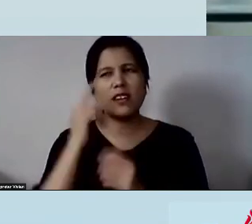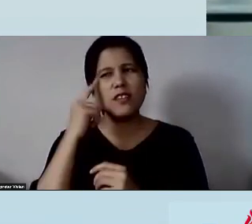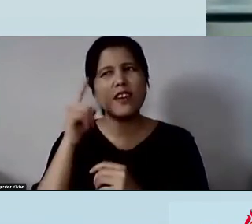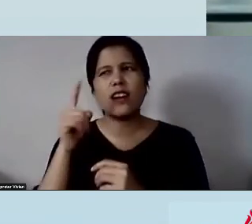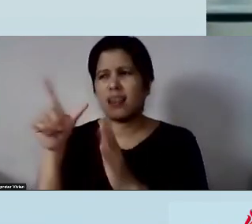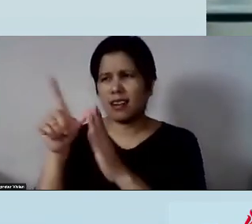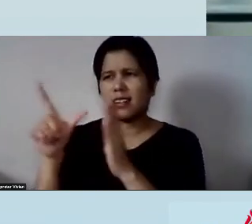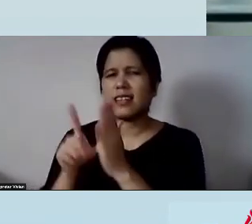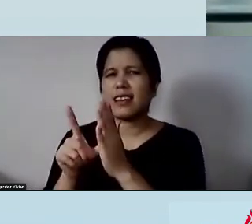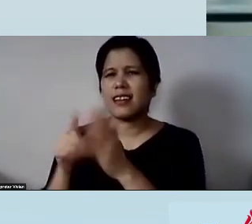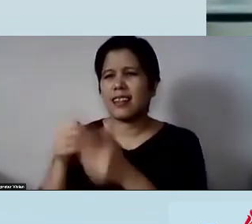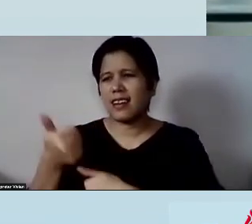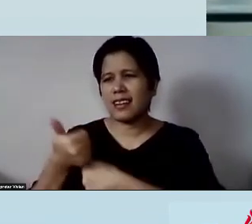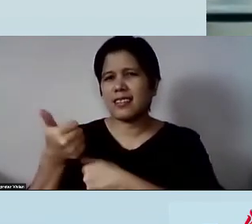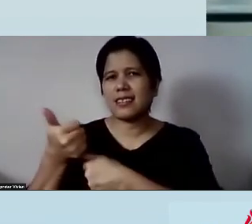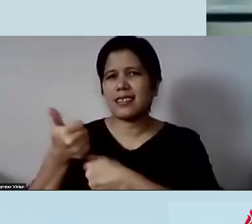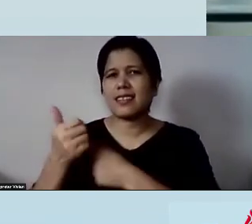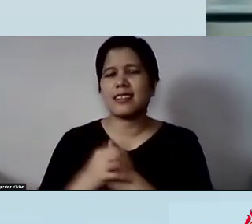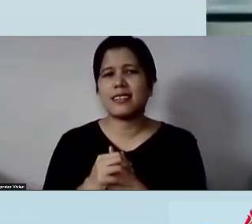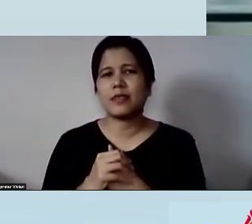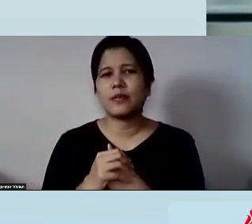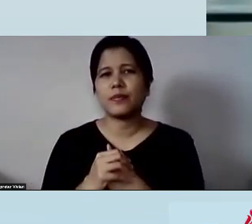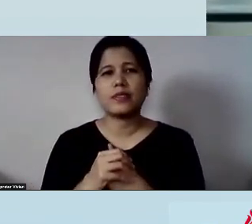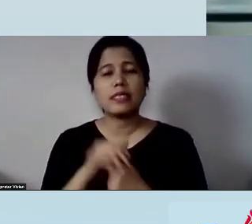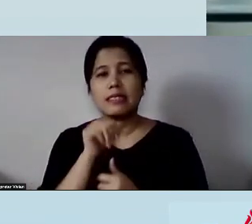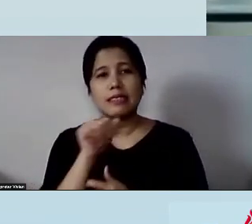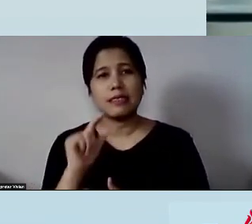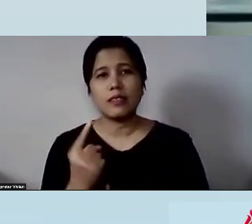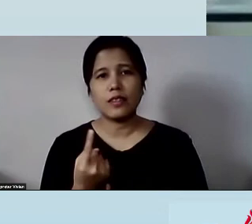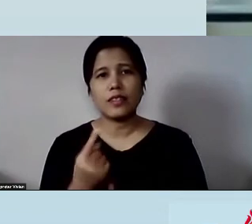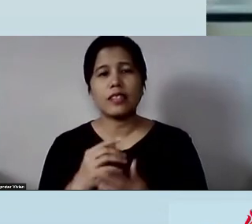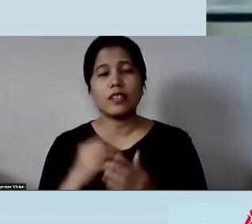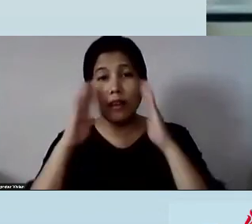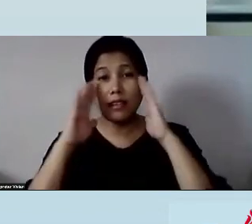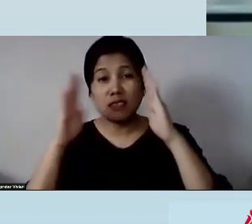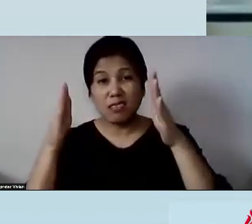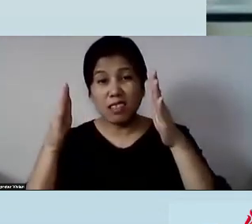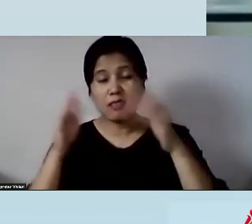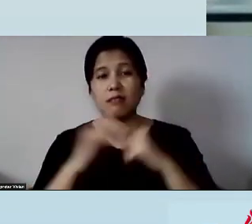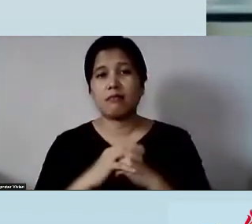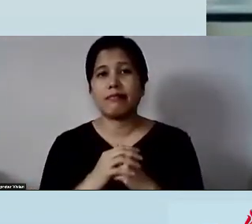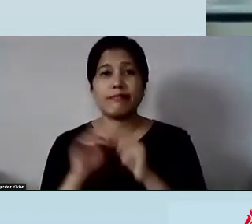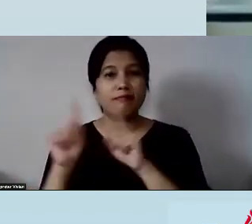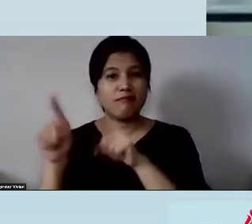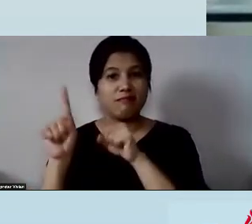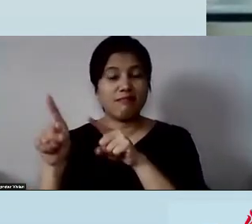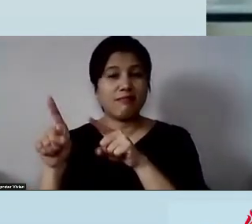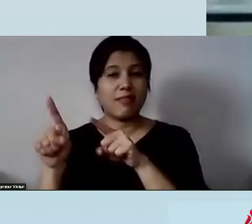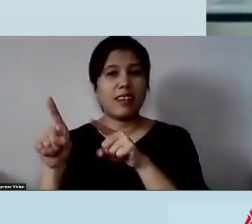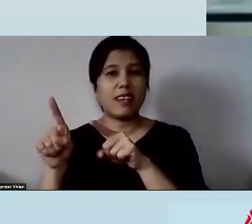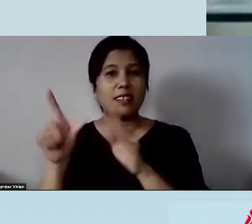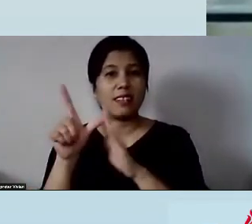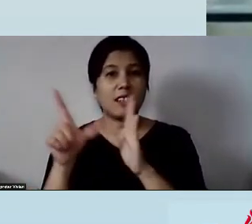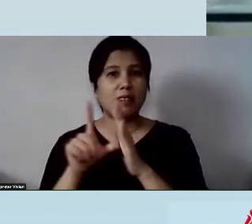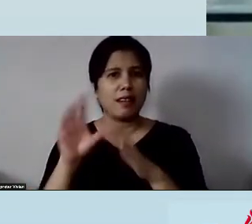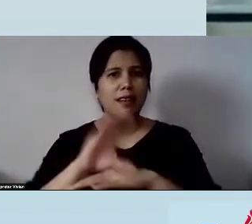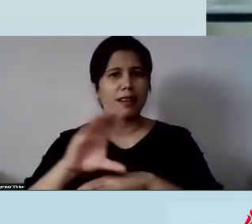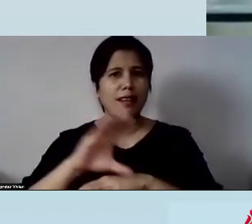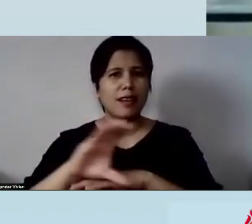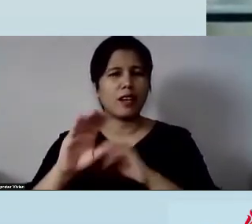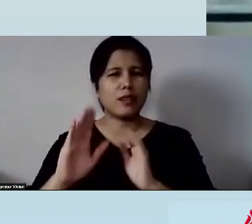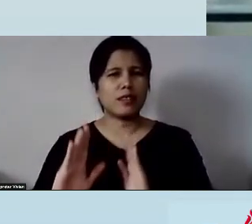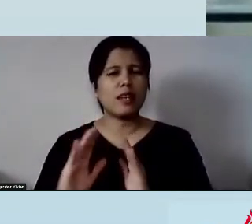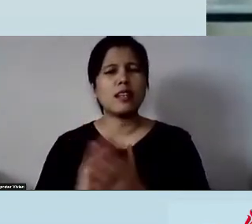assistance. So hindi lang yun yung to attend as their legal counsel during hearings.